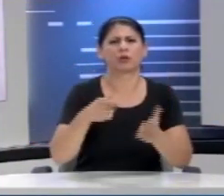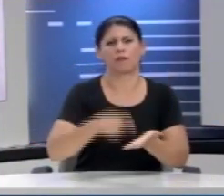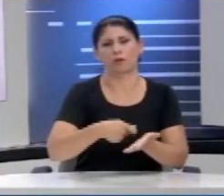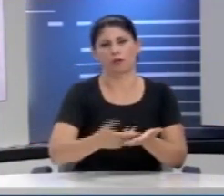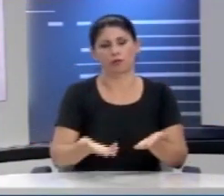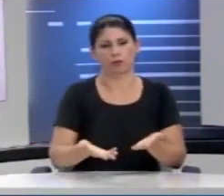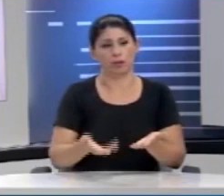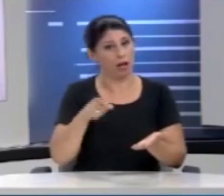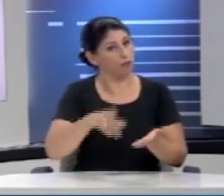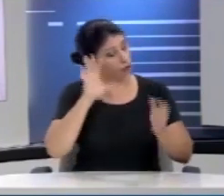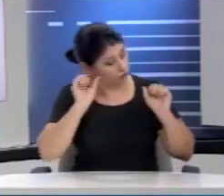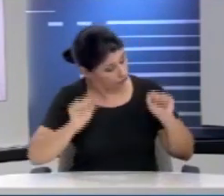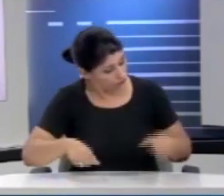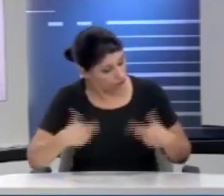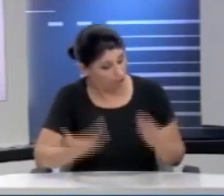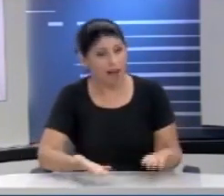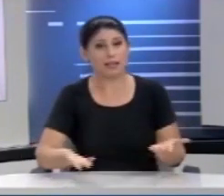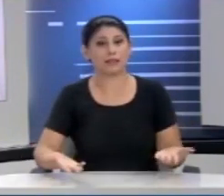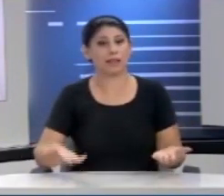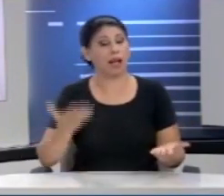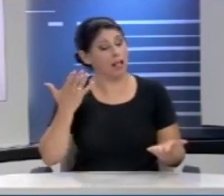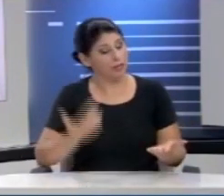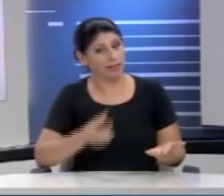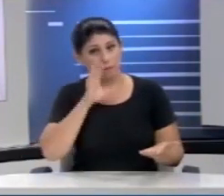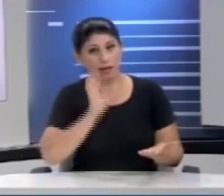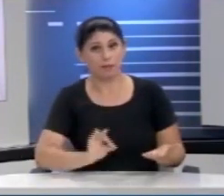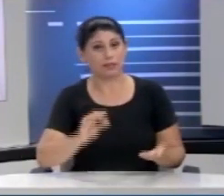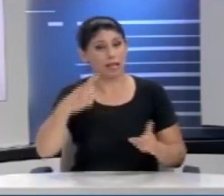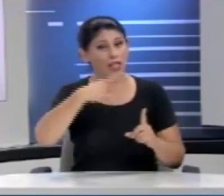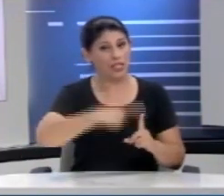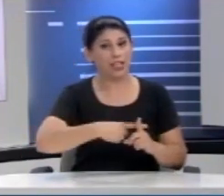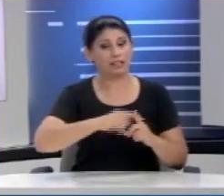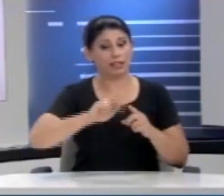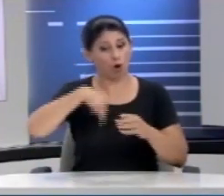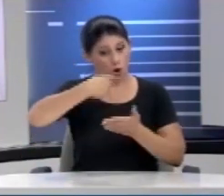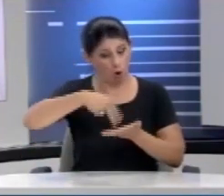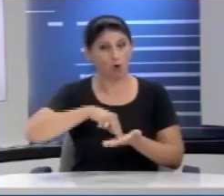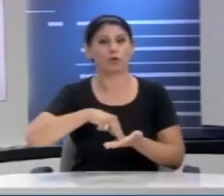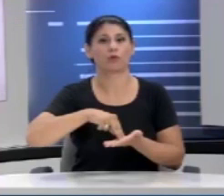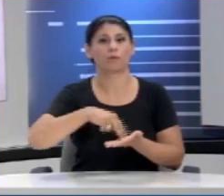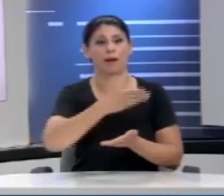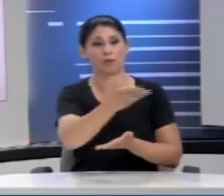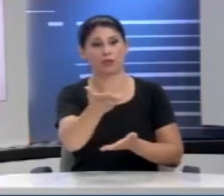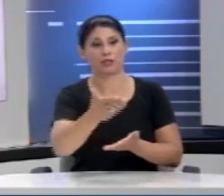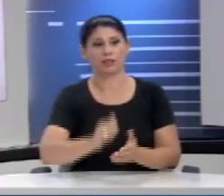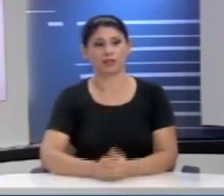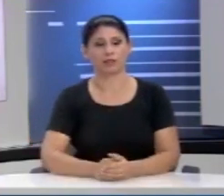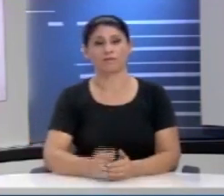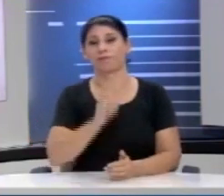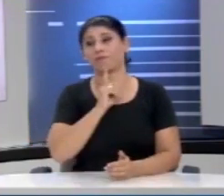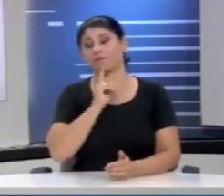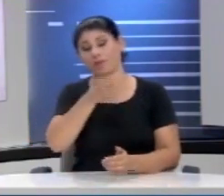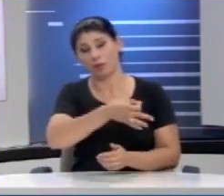φόρο. Αυτό μάλιστα θα ήταν πραγματικά θετική κολοτούμπα από εσάς,